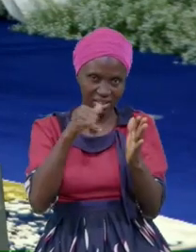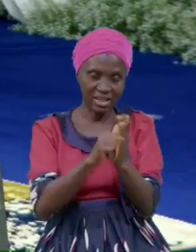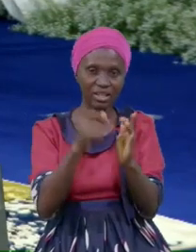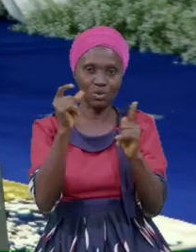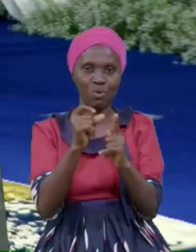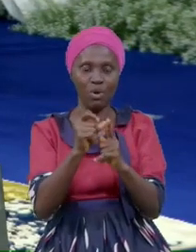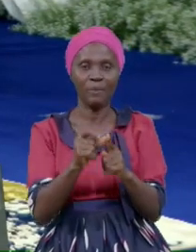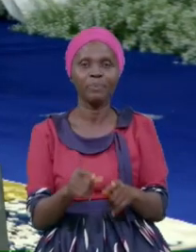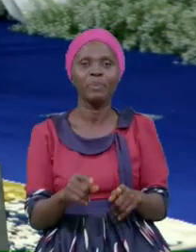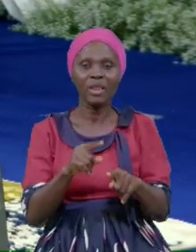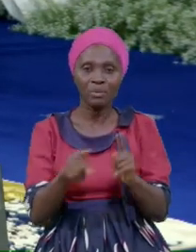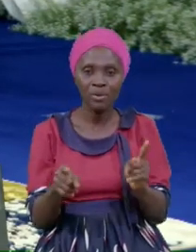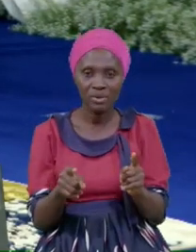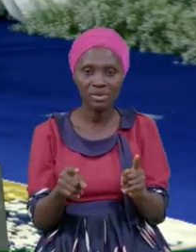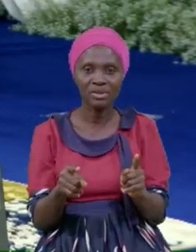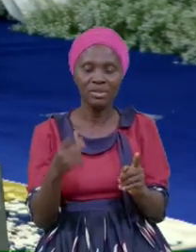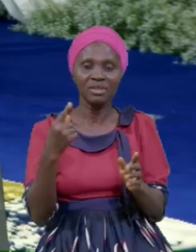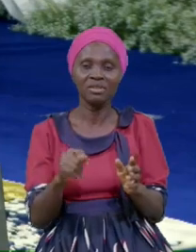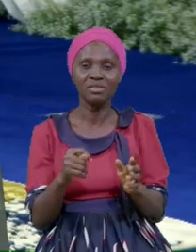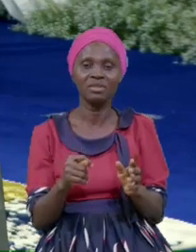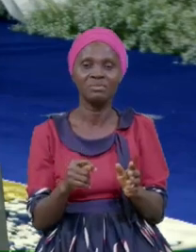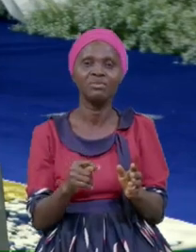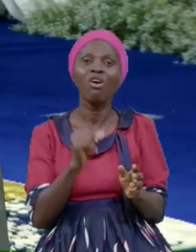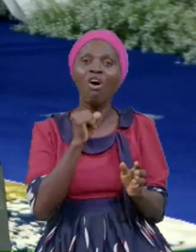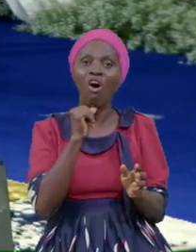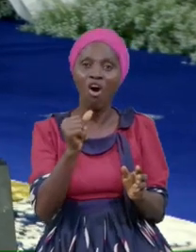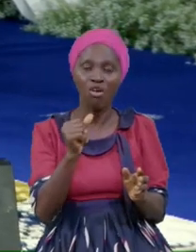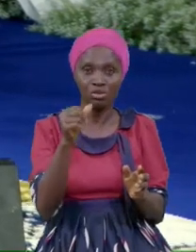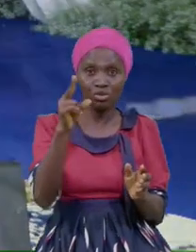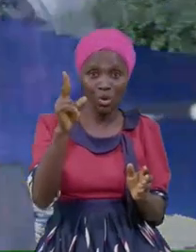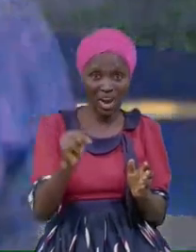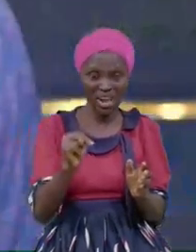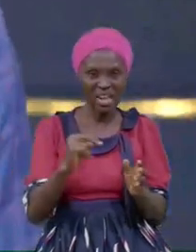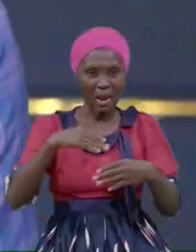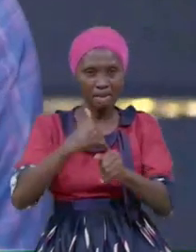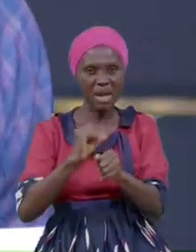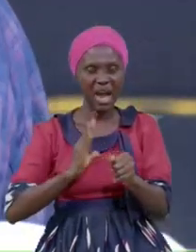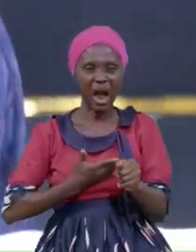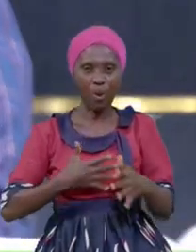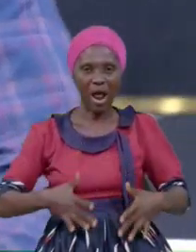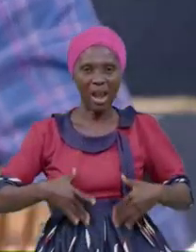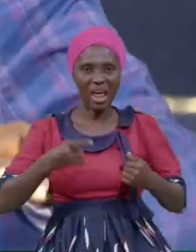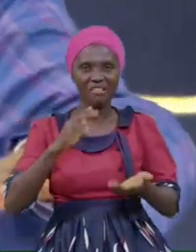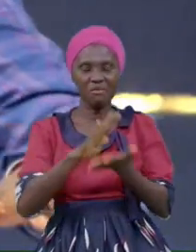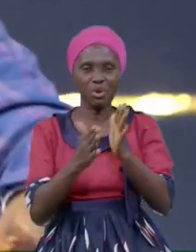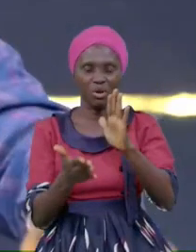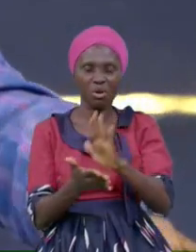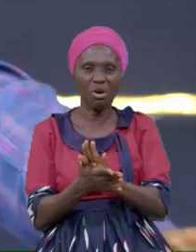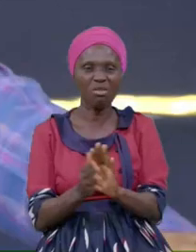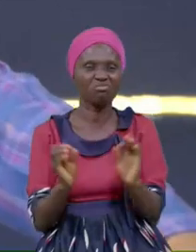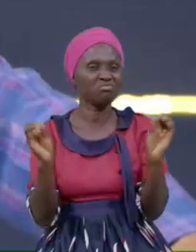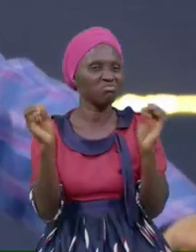Mais impiété, le yem, c'est ça qui renverse notre vie. Nous voyons comme Dieu, tel père, tel